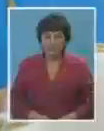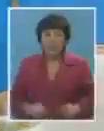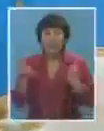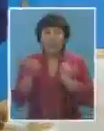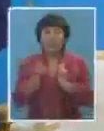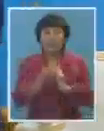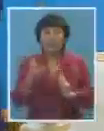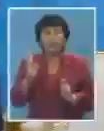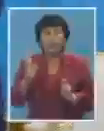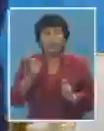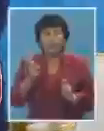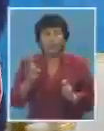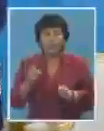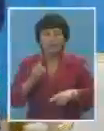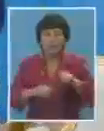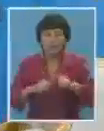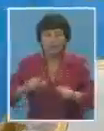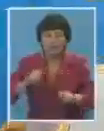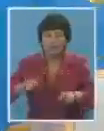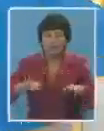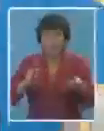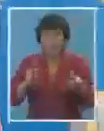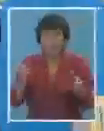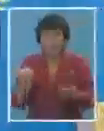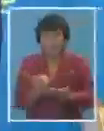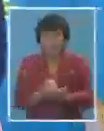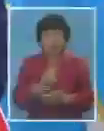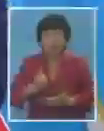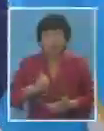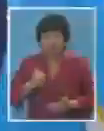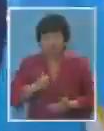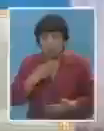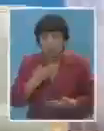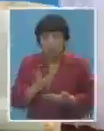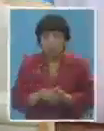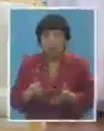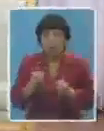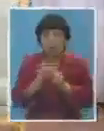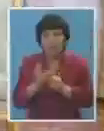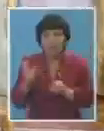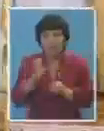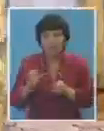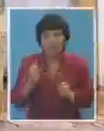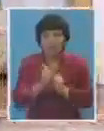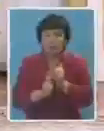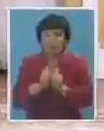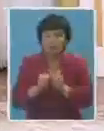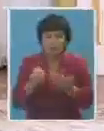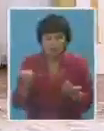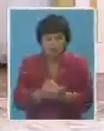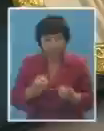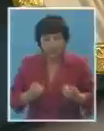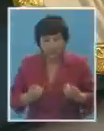Кездесуде Нұрсұлтан Назарбаев отандастарының кәсіби спорттағы жарқын жетістіктерін мақтан тұтатын айтты. 15-ші қыркүйекте өтетін жекпе-жегіне